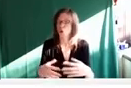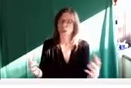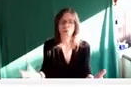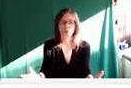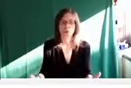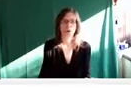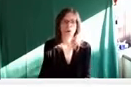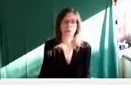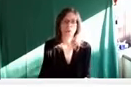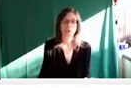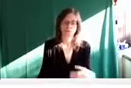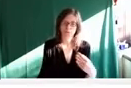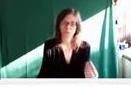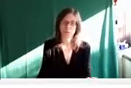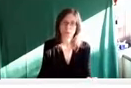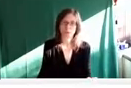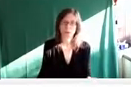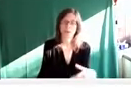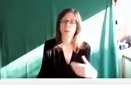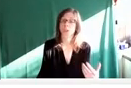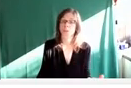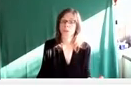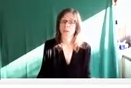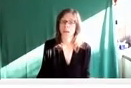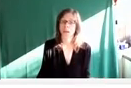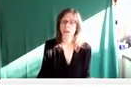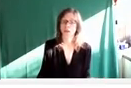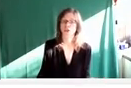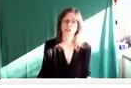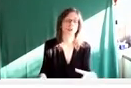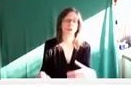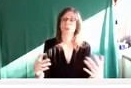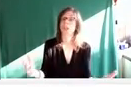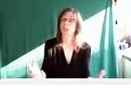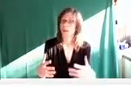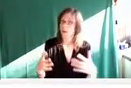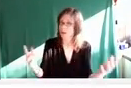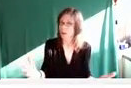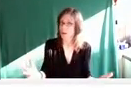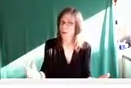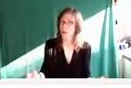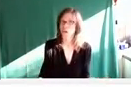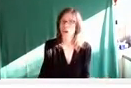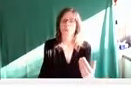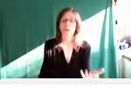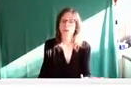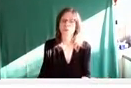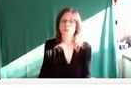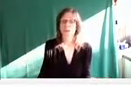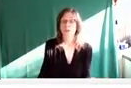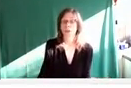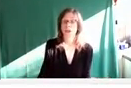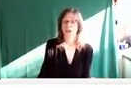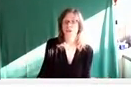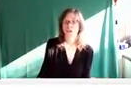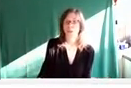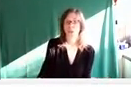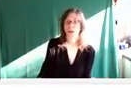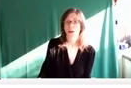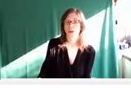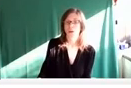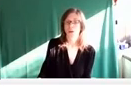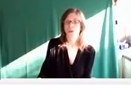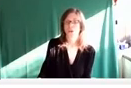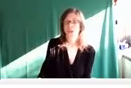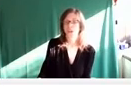Donc, c'est un réseau pour développer des bonnes pratiques en matière de gestion de données at large, mais il y a un outil portage qui